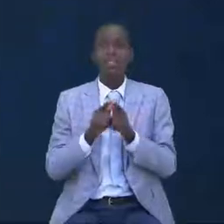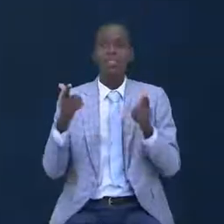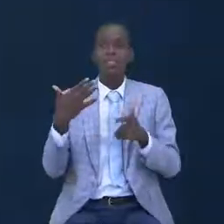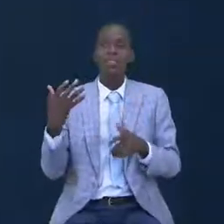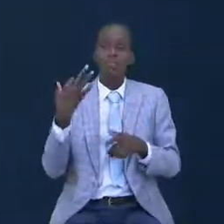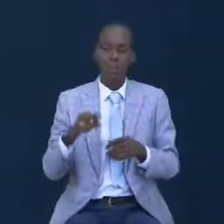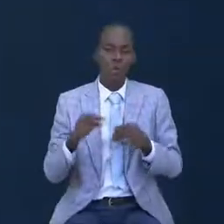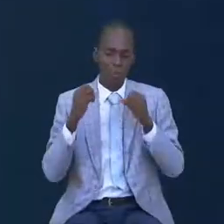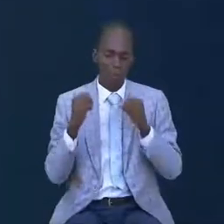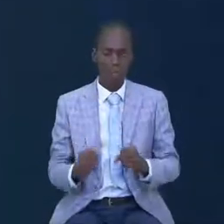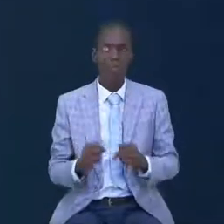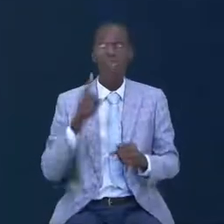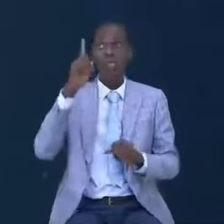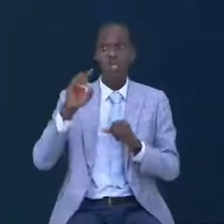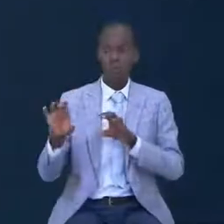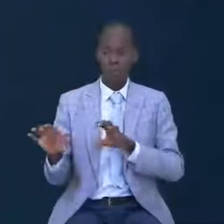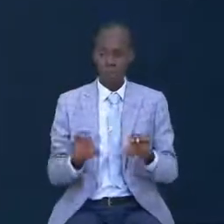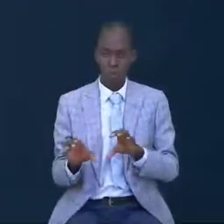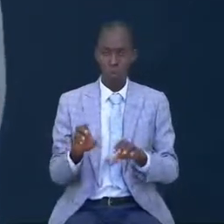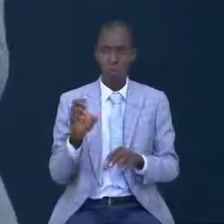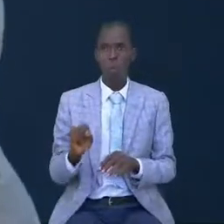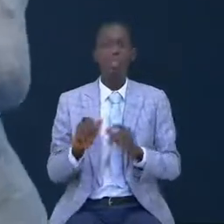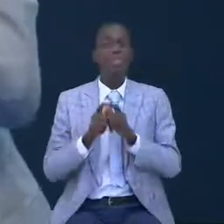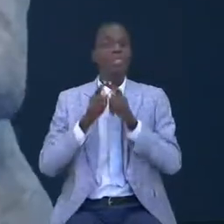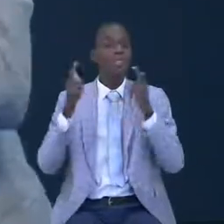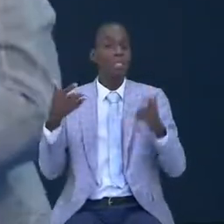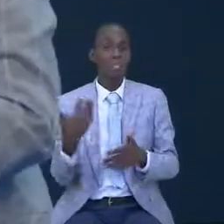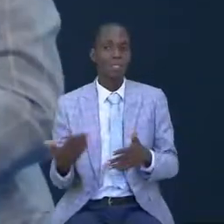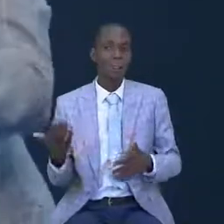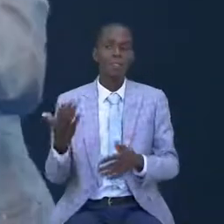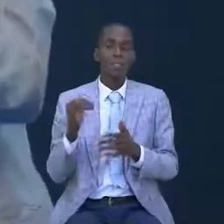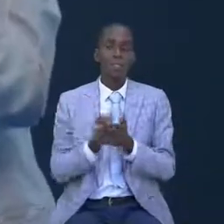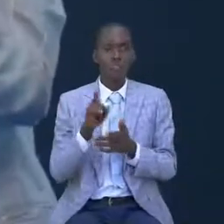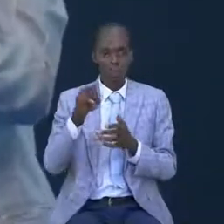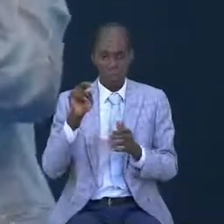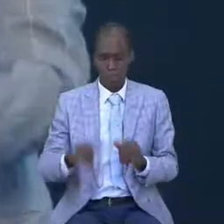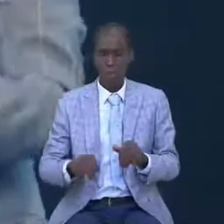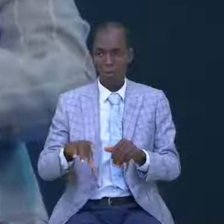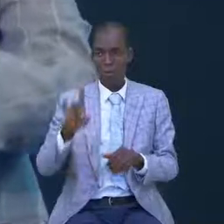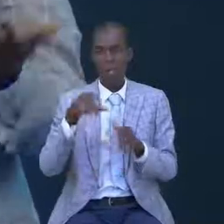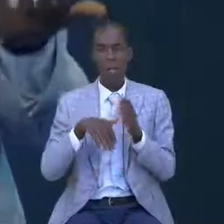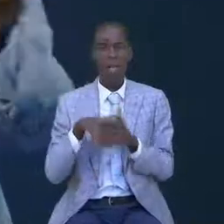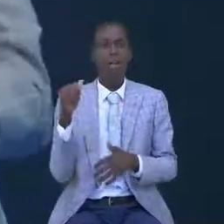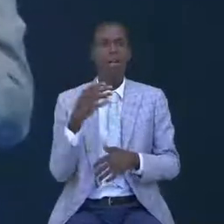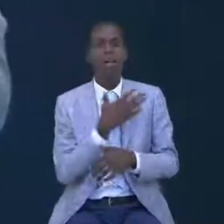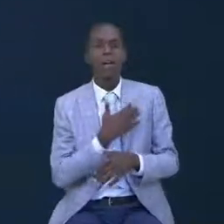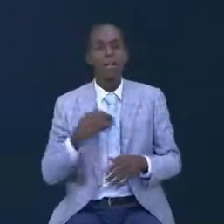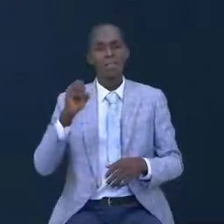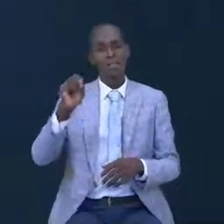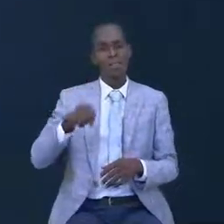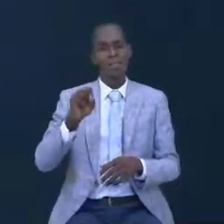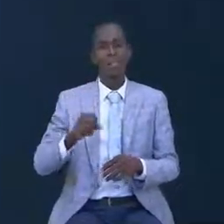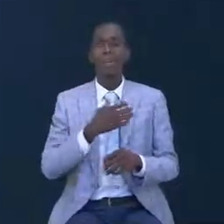trouvions. Il fait de grandes choses de pouvoir. Il fait des